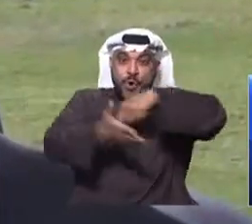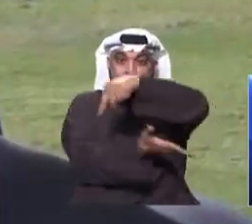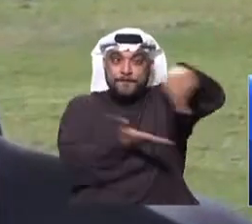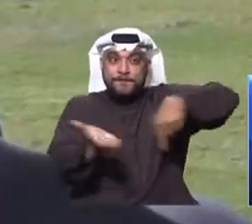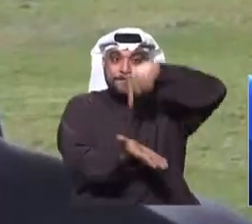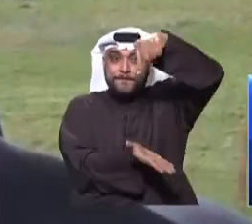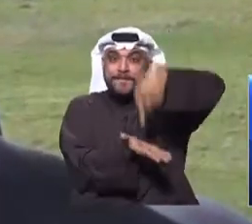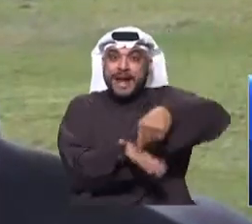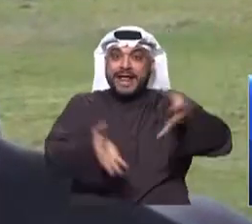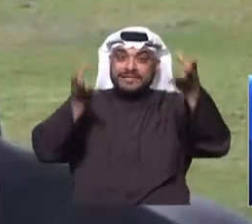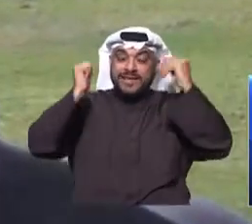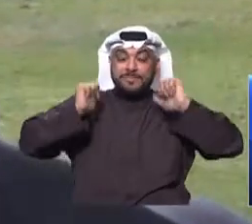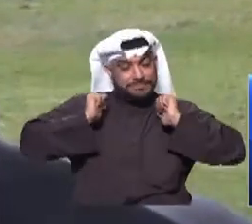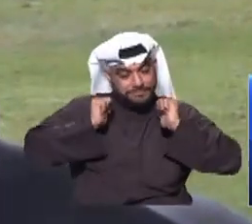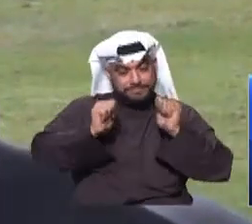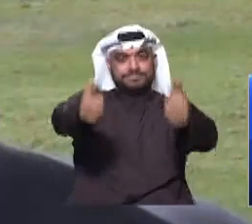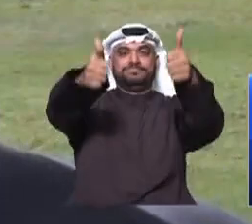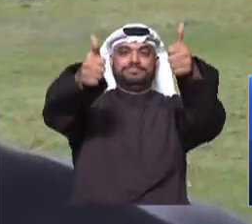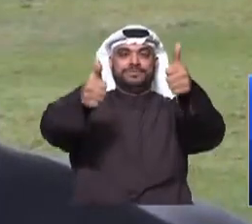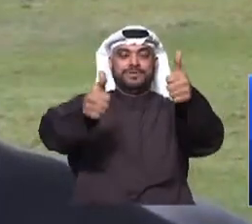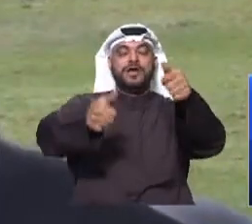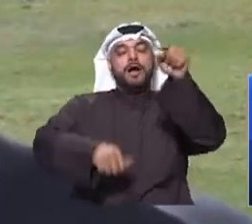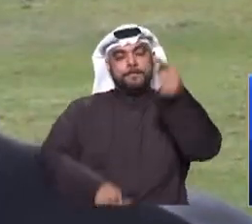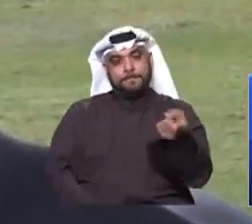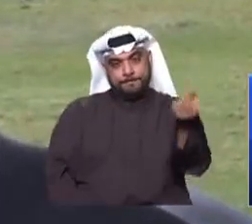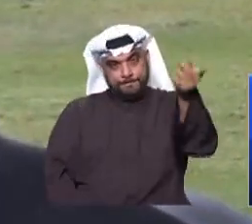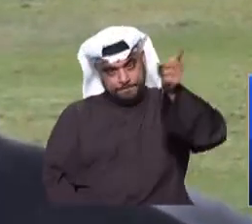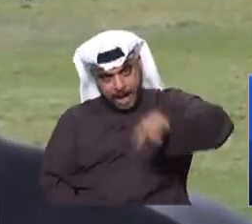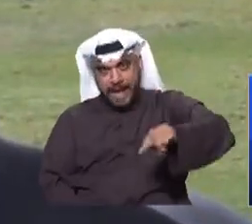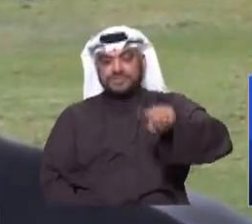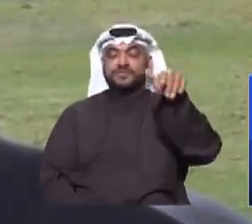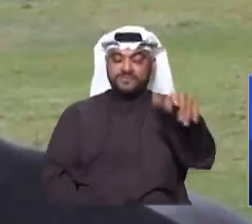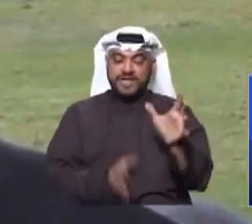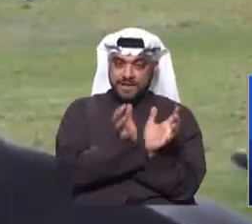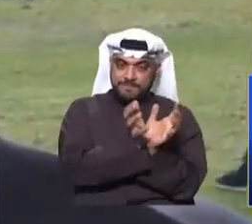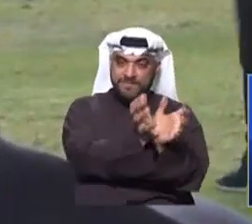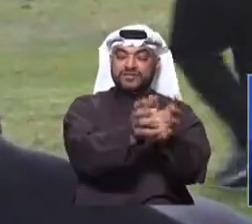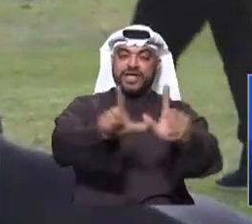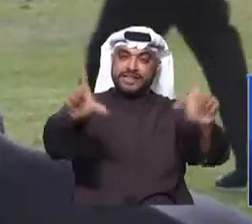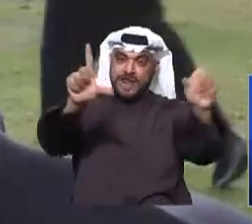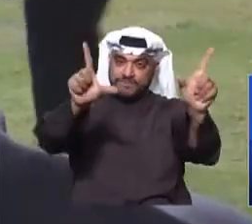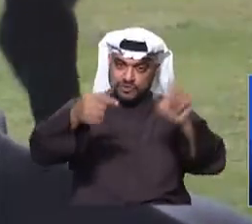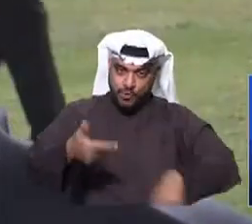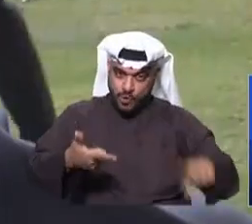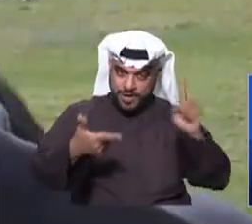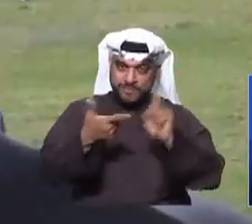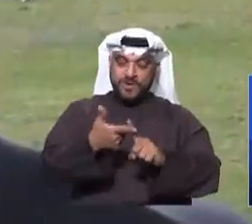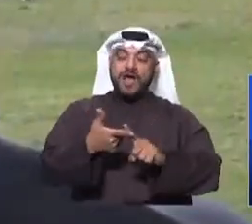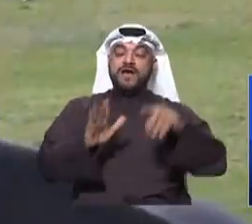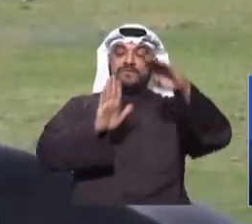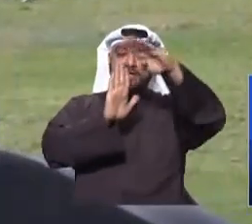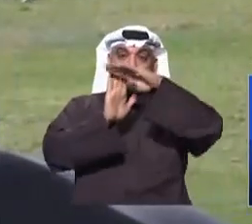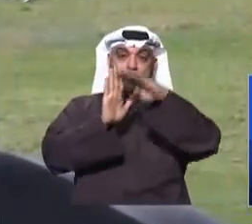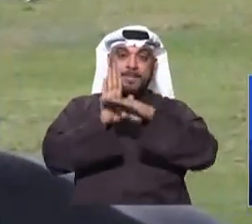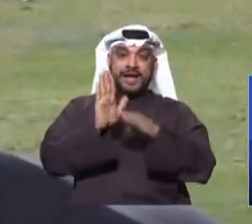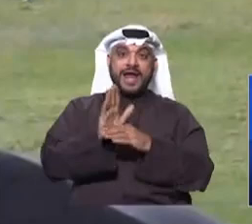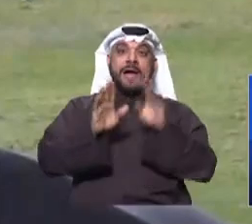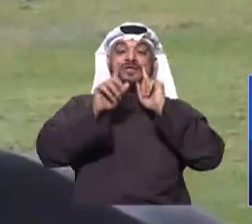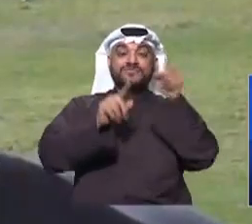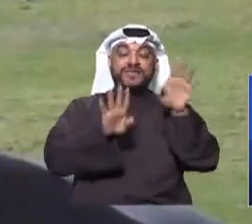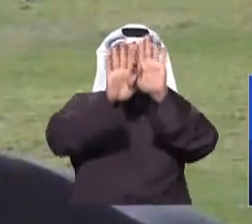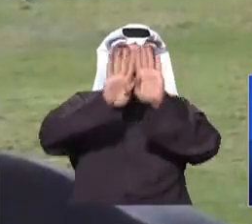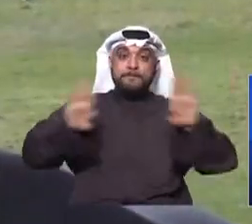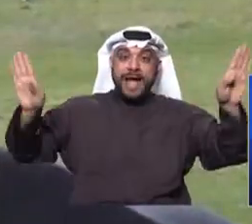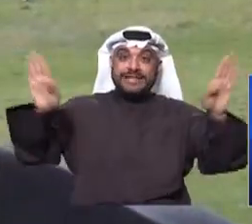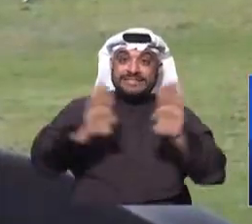الفعالية، وتتبعها كثير من الفعاليات اللي بكرة عندنا فرقة التلفزيون، وبعدها عندنا ثلاث جلسات في المسرح الخارجي الروماني.